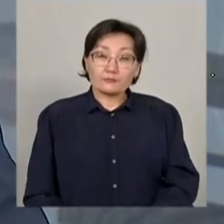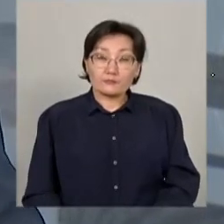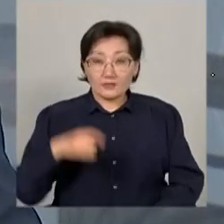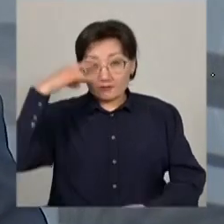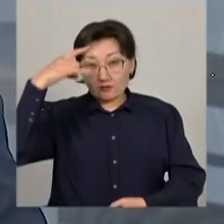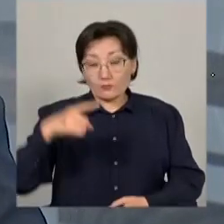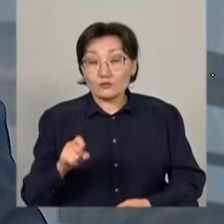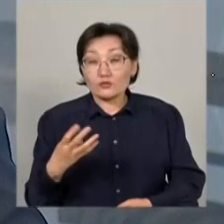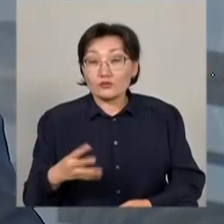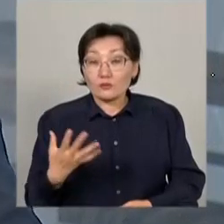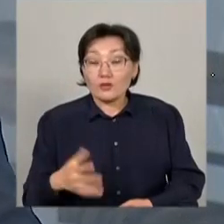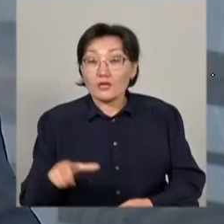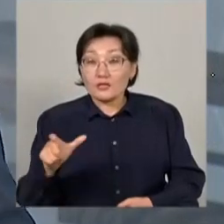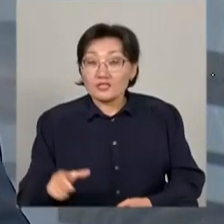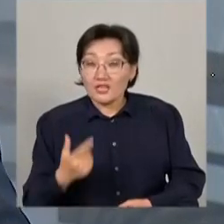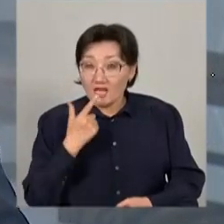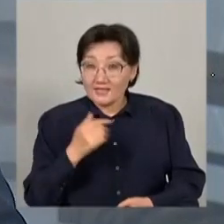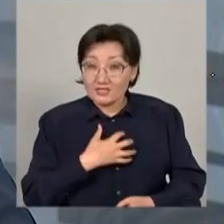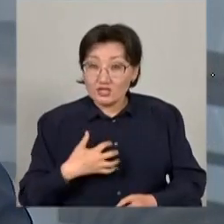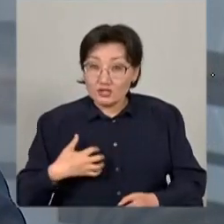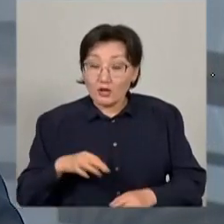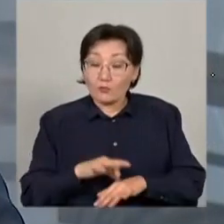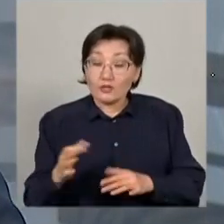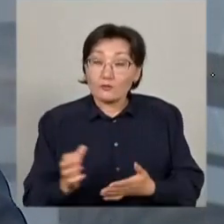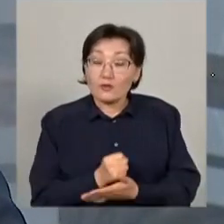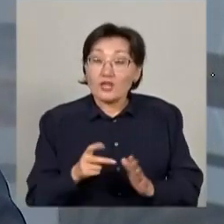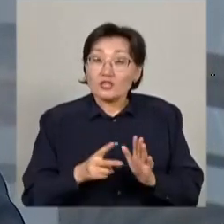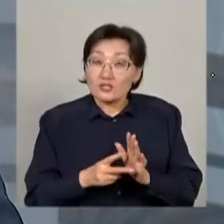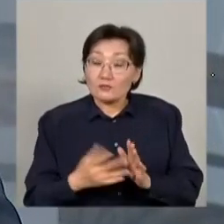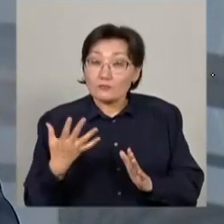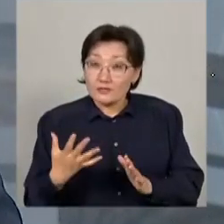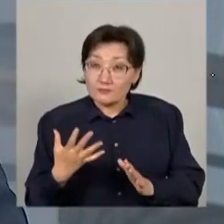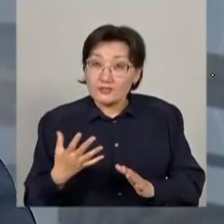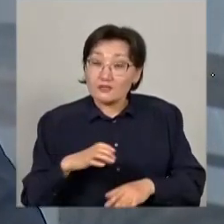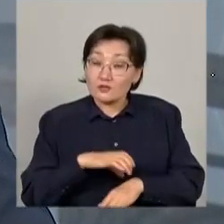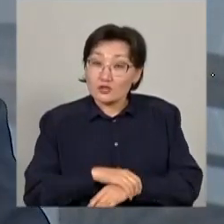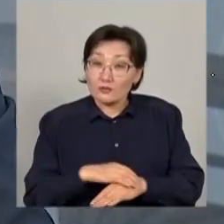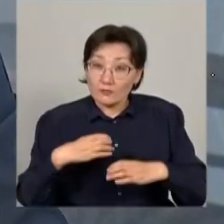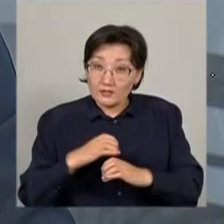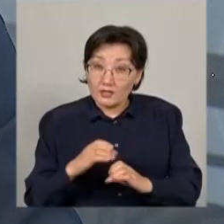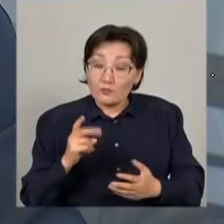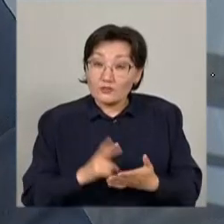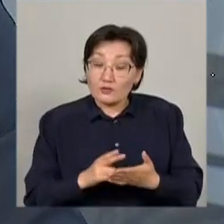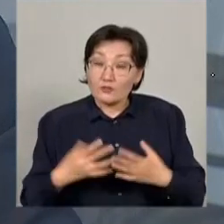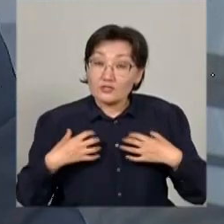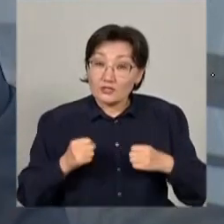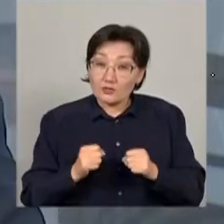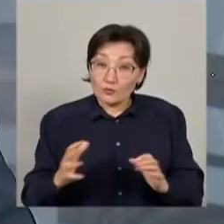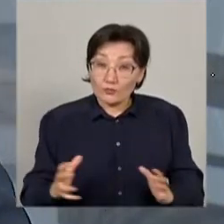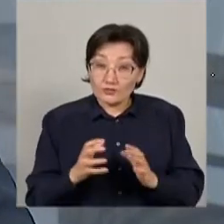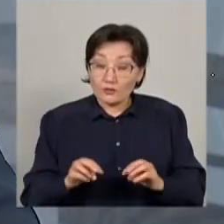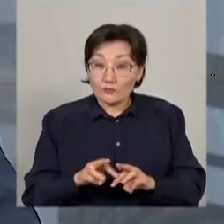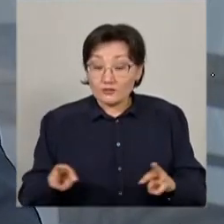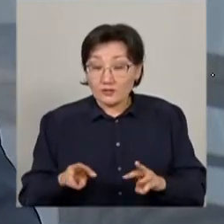Елімізде 145 адамнан қызылша ауру анықталды. 75 жағдай зертханада дәлелденді. Бұл туралы Денсаулық сақтау министрлігінің